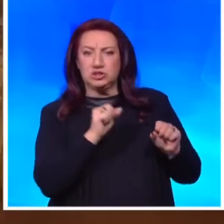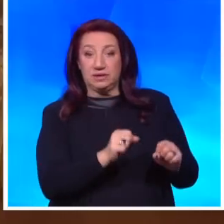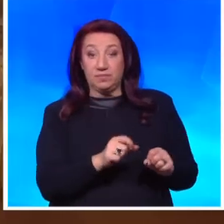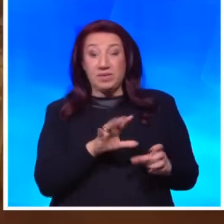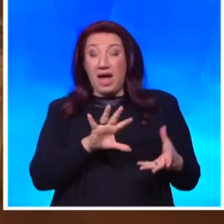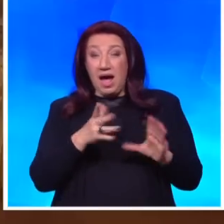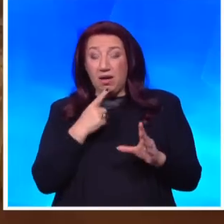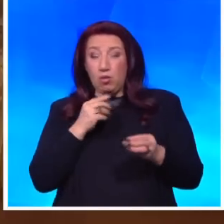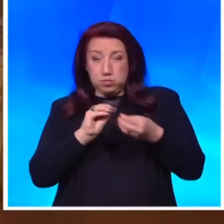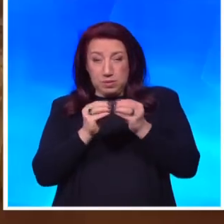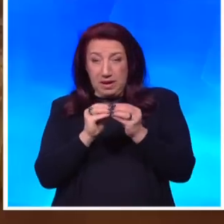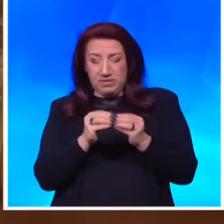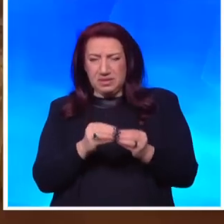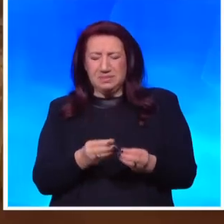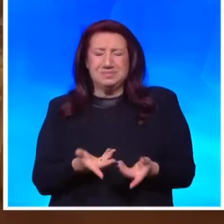коалиция на обвиняемите,